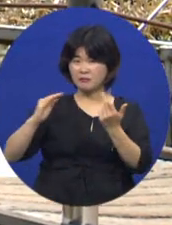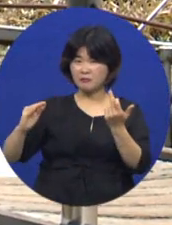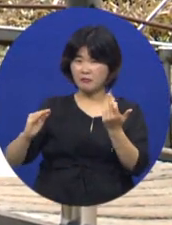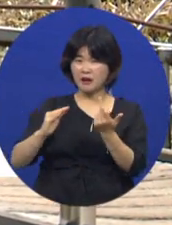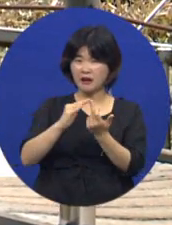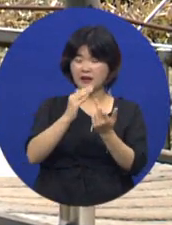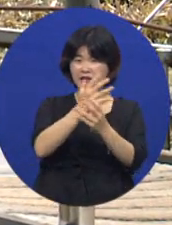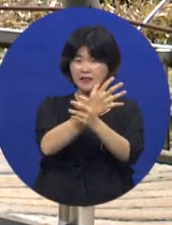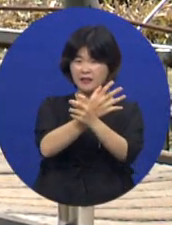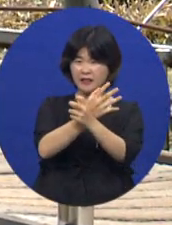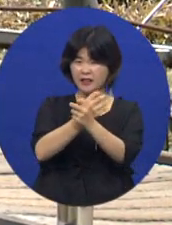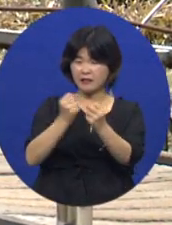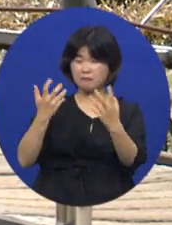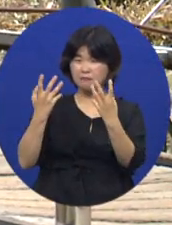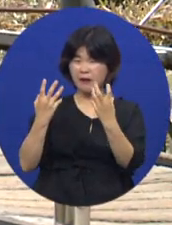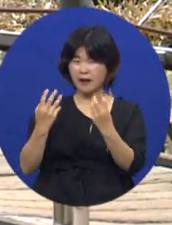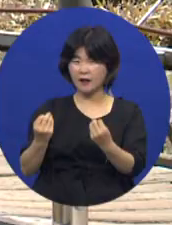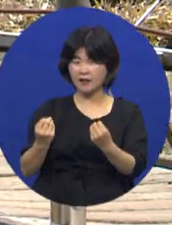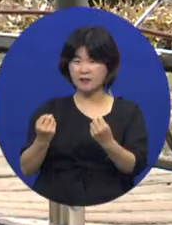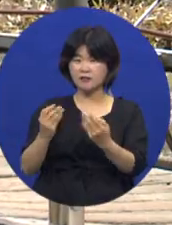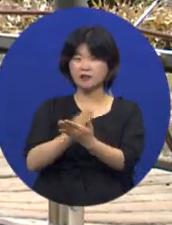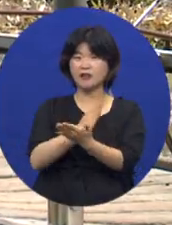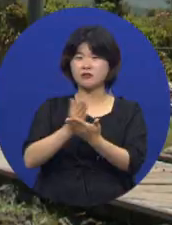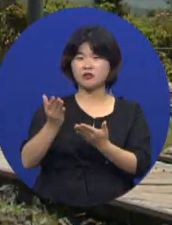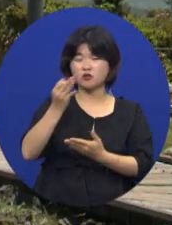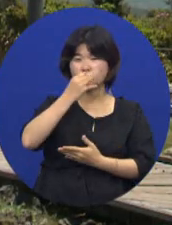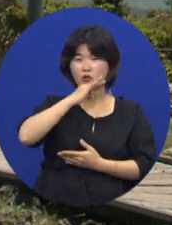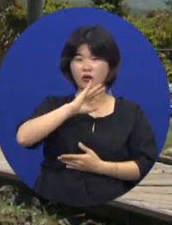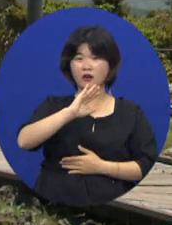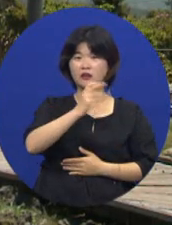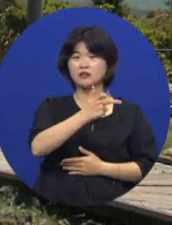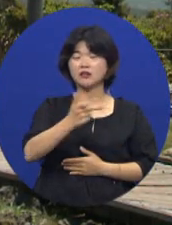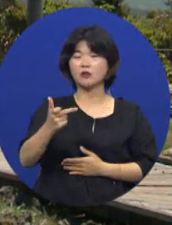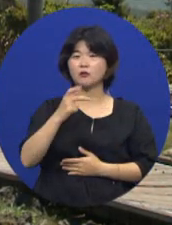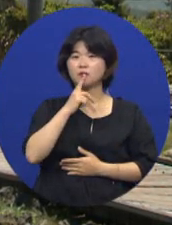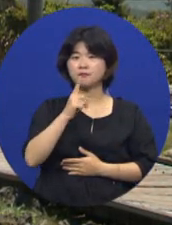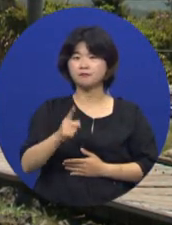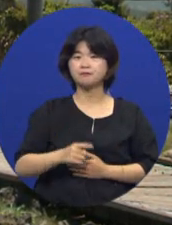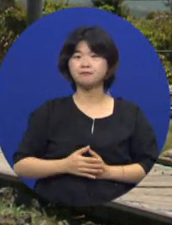탐방객 쏠림 현상을 완화하는 효과를 가져온 것으로 분석됐습니다